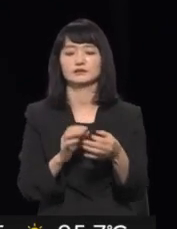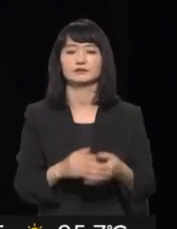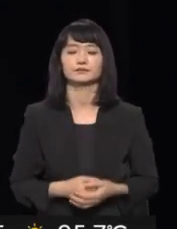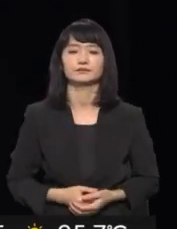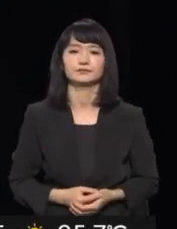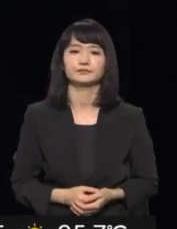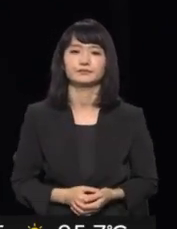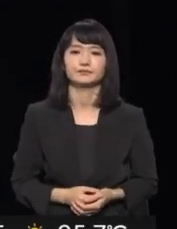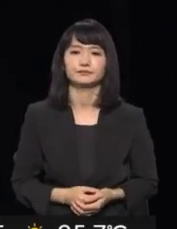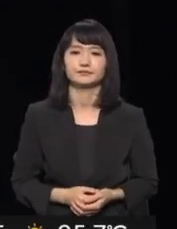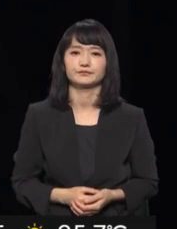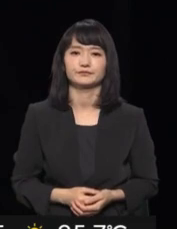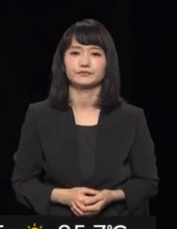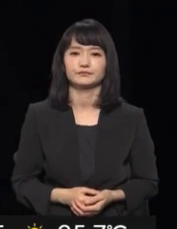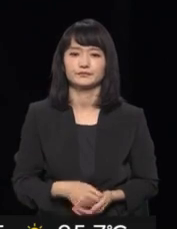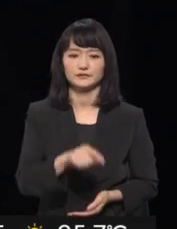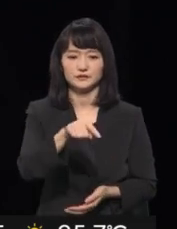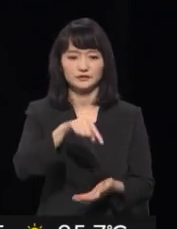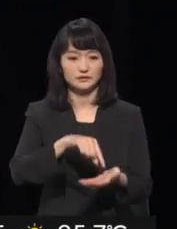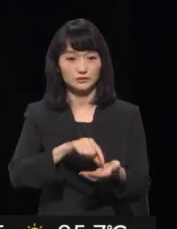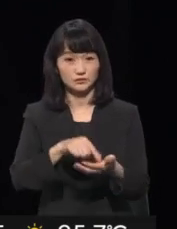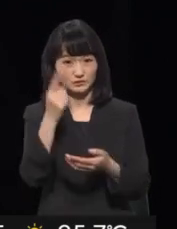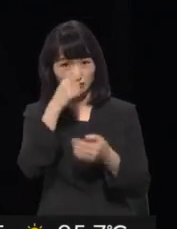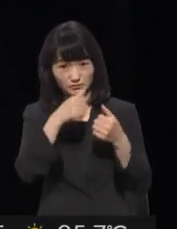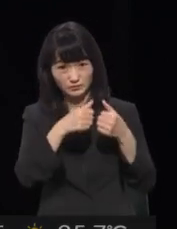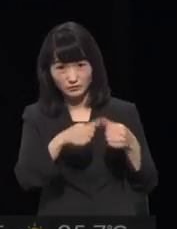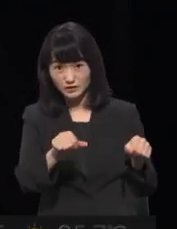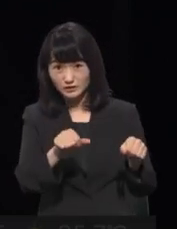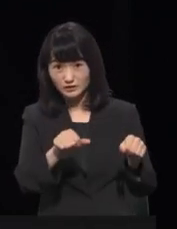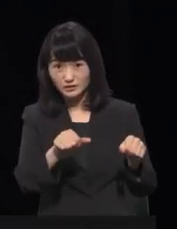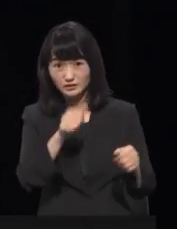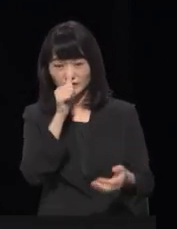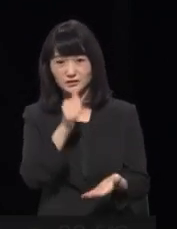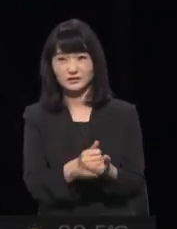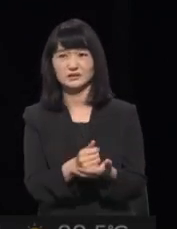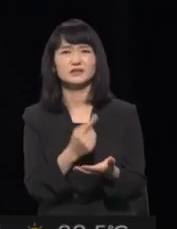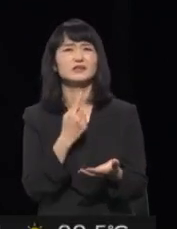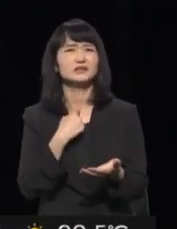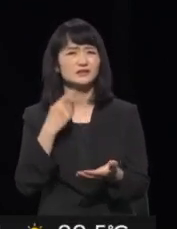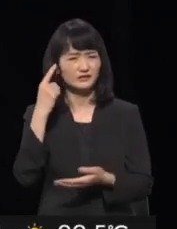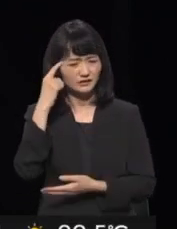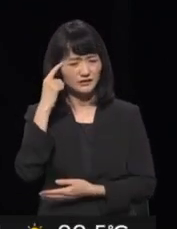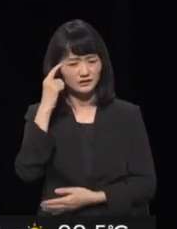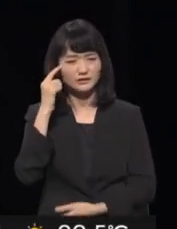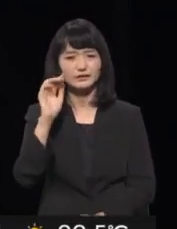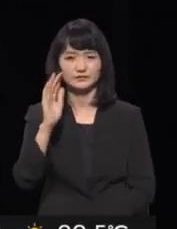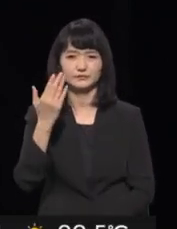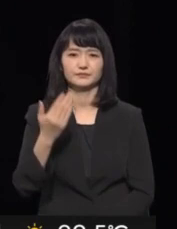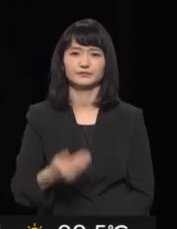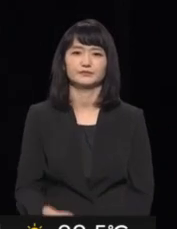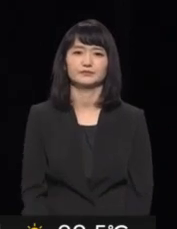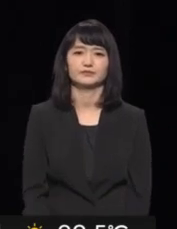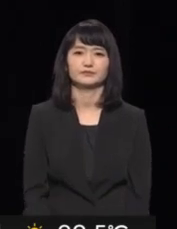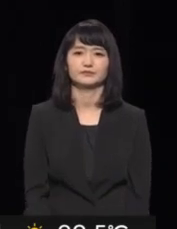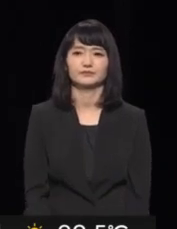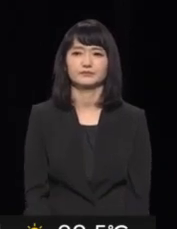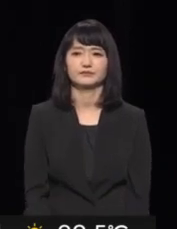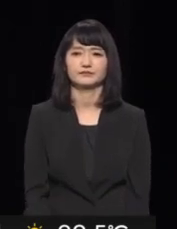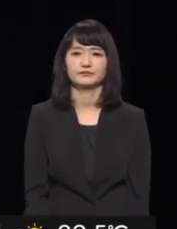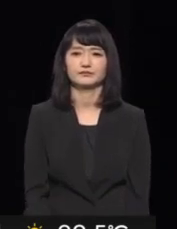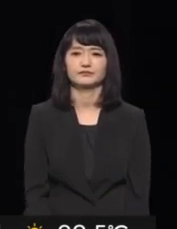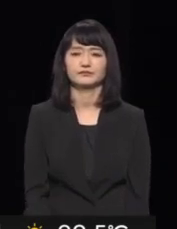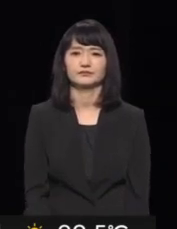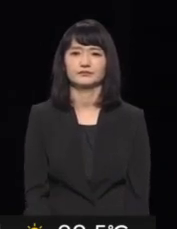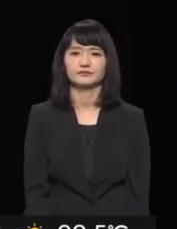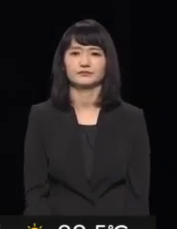김님의 의견인데요. 그 정도가 망신이냐, 죄 지은 건 생각 안 하고 라는 의견을 주셨습니다. 그런데 나비아